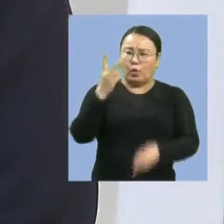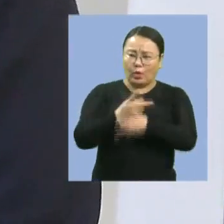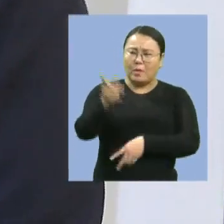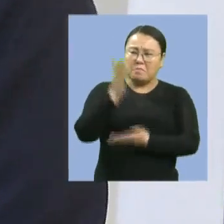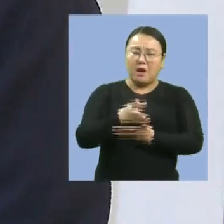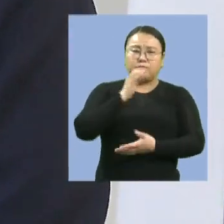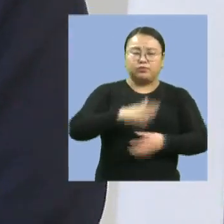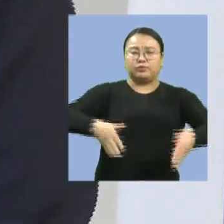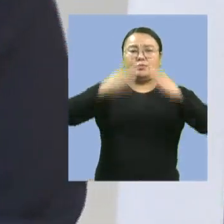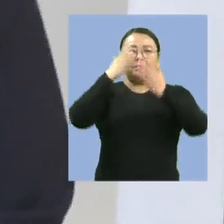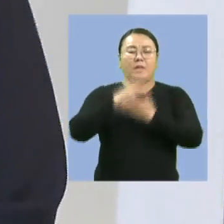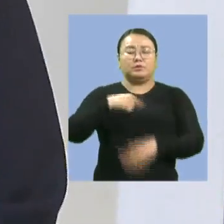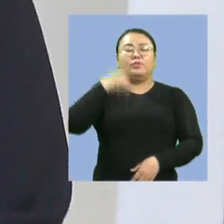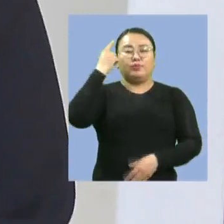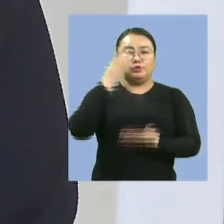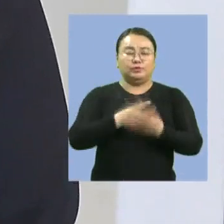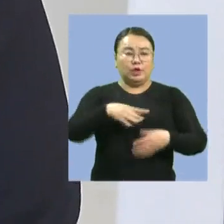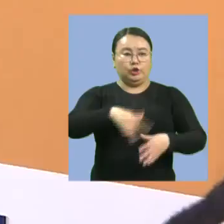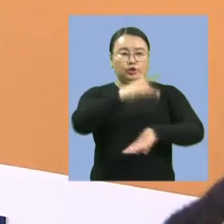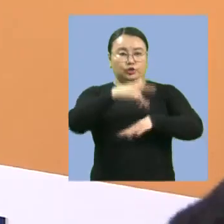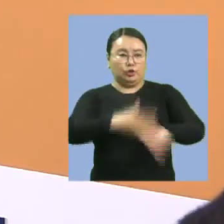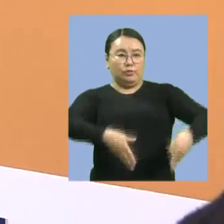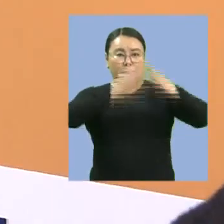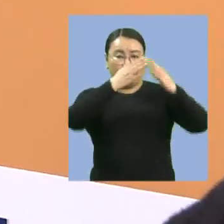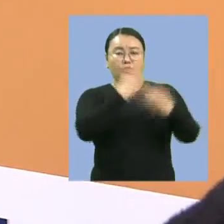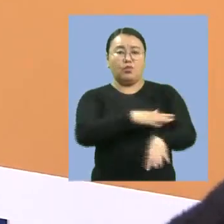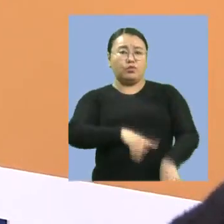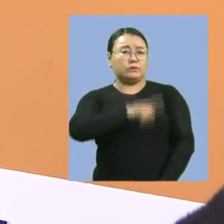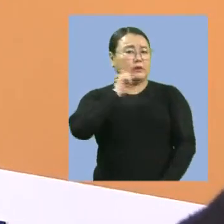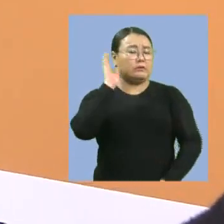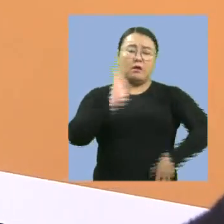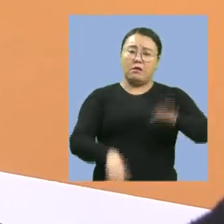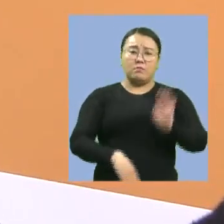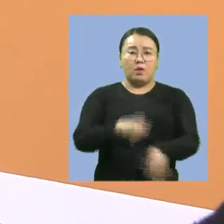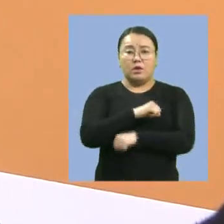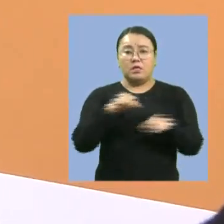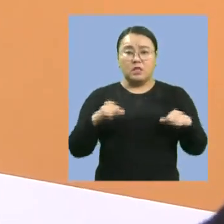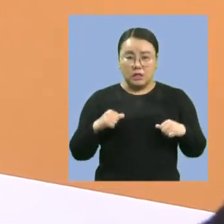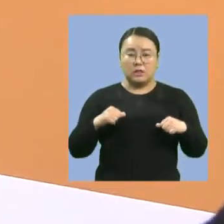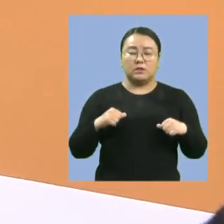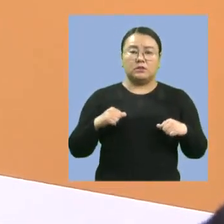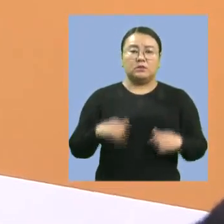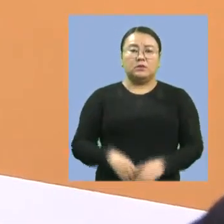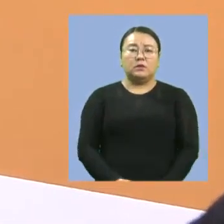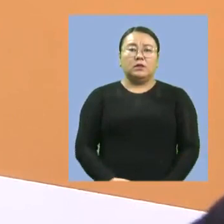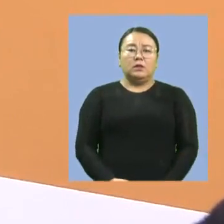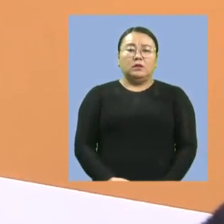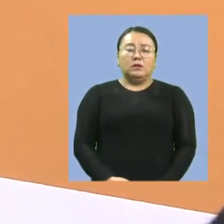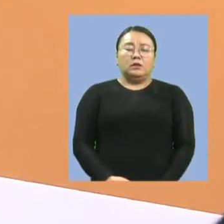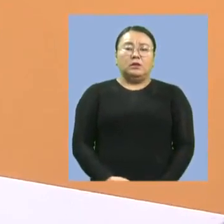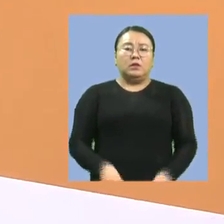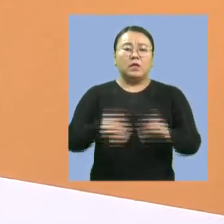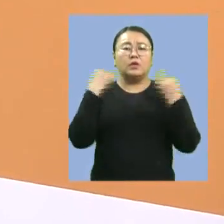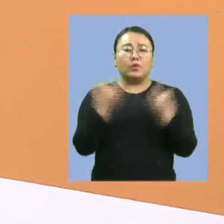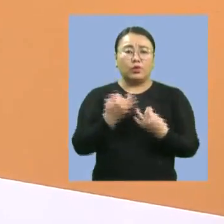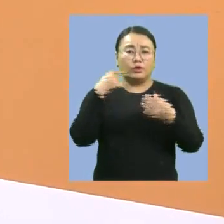ийм сайхан хууль тогтоомжийн өргөө байх бол тухай. Энэ төв үүснээр яг хүүгээ залуус гэлтгүү ер нь ард иргэдэд яг